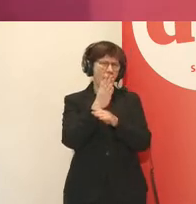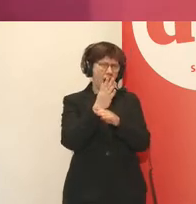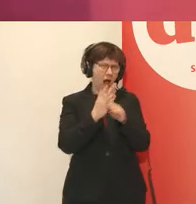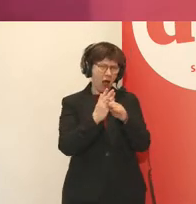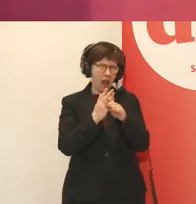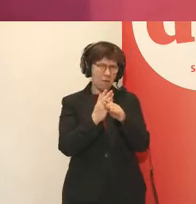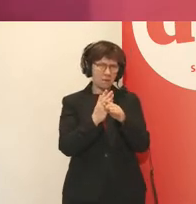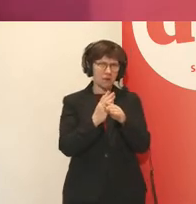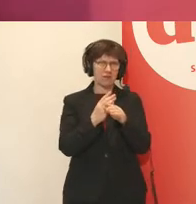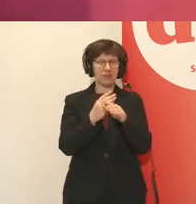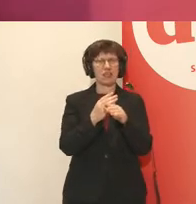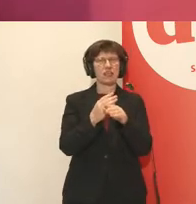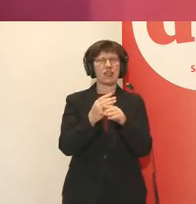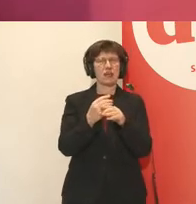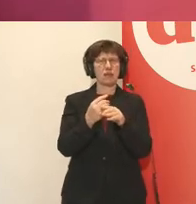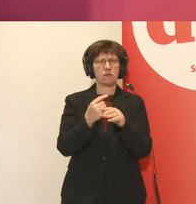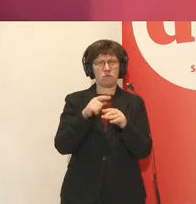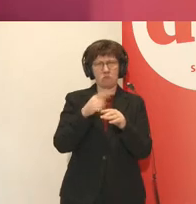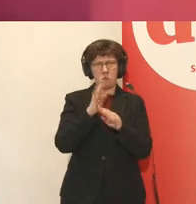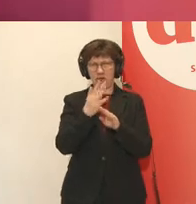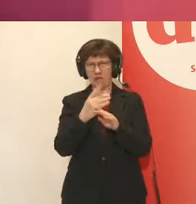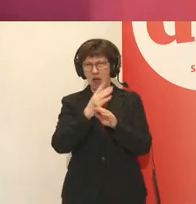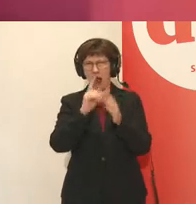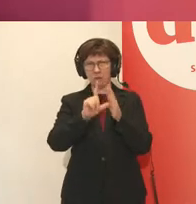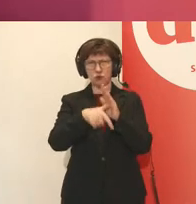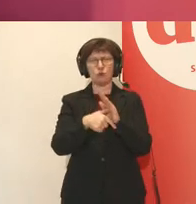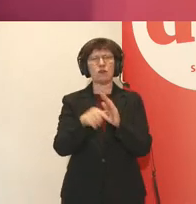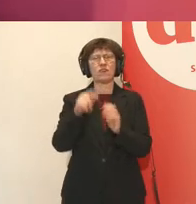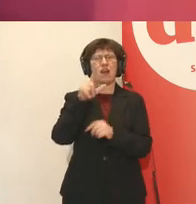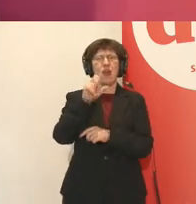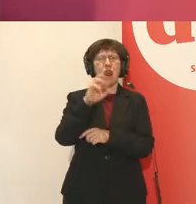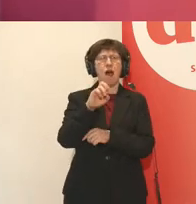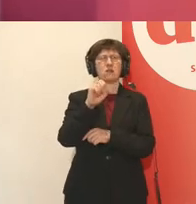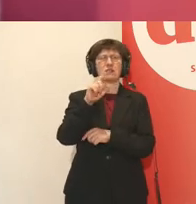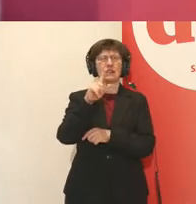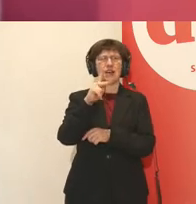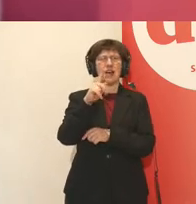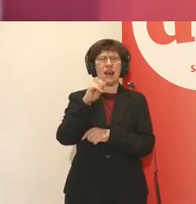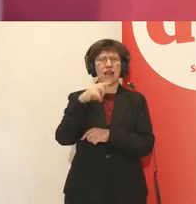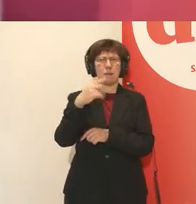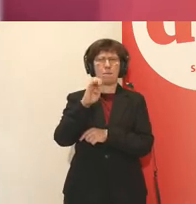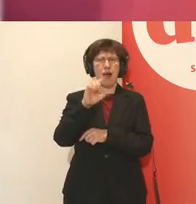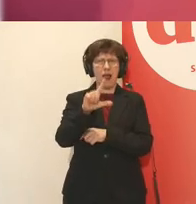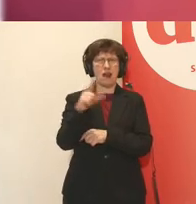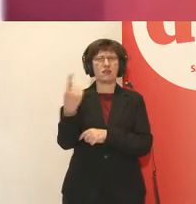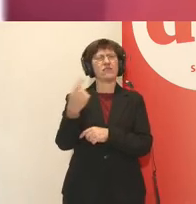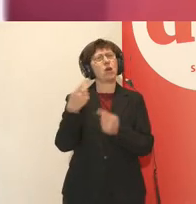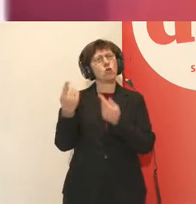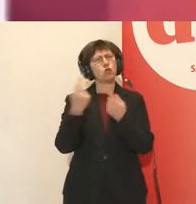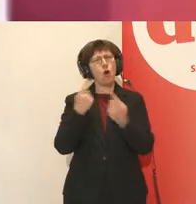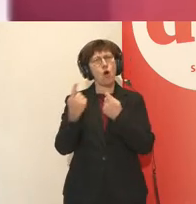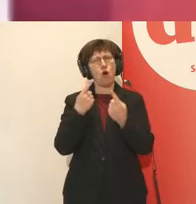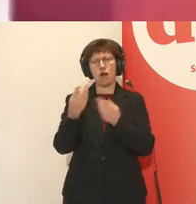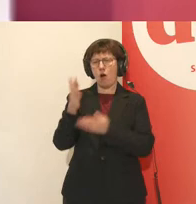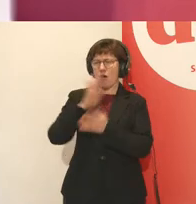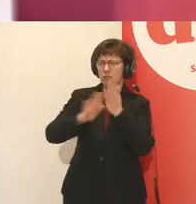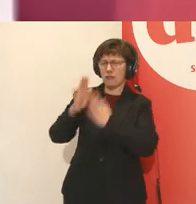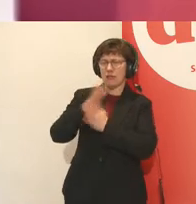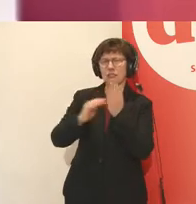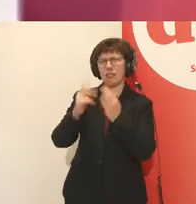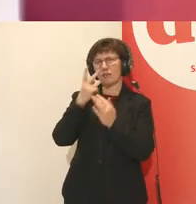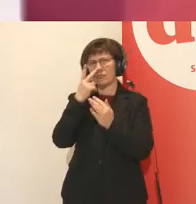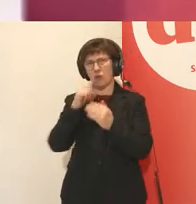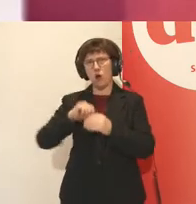stunde die wir jetzt miteinander verbringen wird auch lars klingbeil vorbeikommen und in einem kleinen topf mit mir auch erzählen wie er